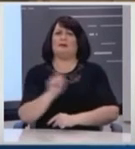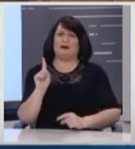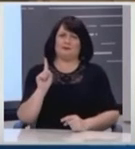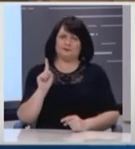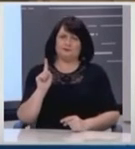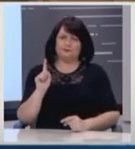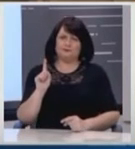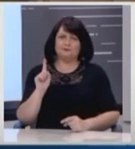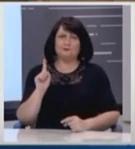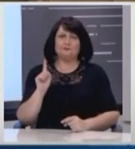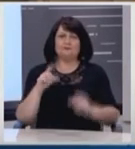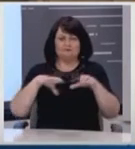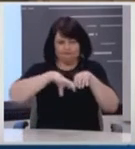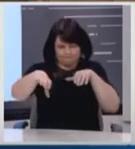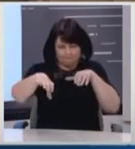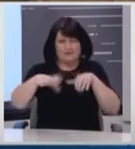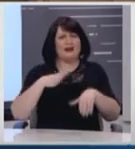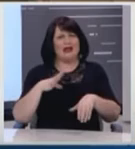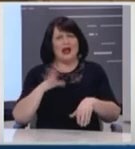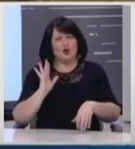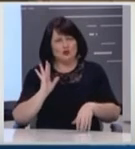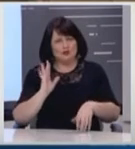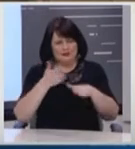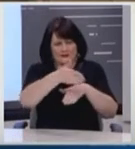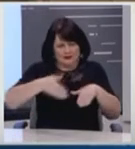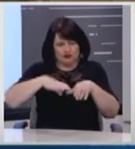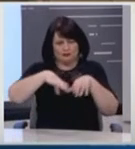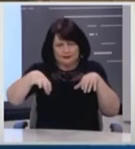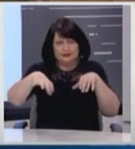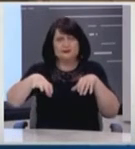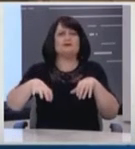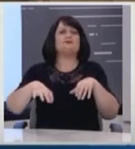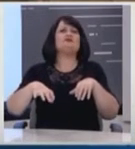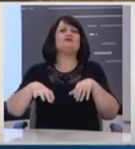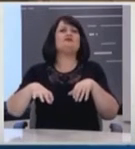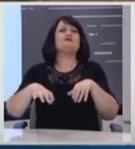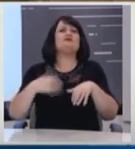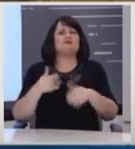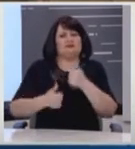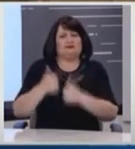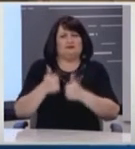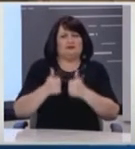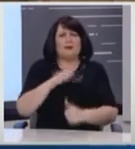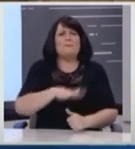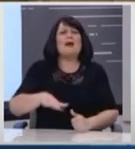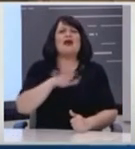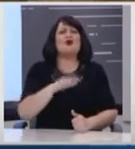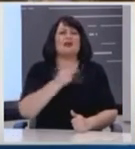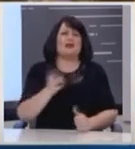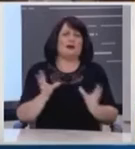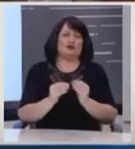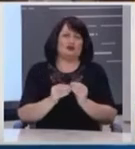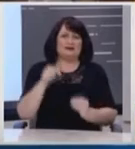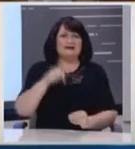σε κατεύθυνση διχοτόμησης, πάντα σε σχέση και με τους μεγάλους ανταγωνισμούς στην περιοχή. Η